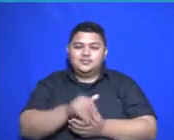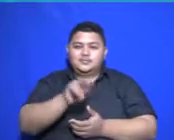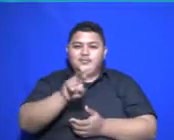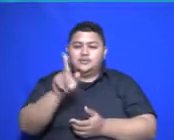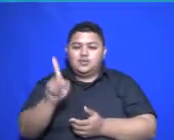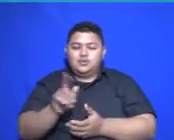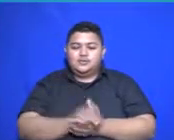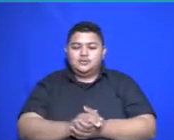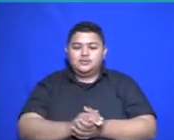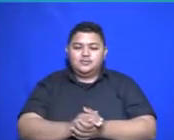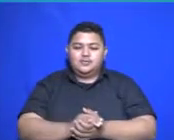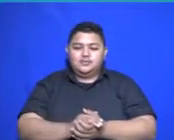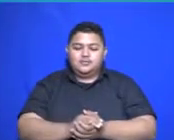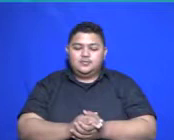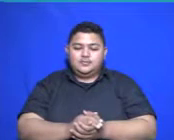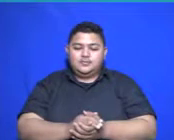hal